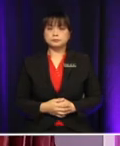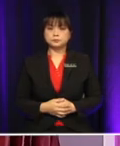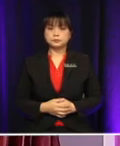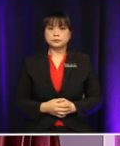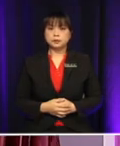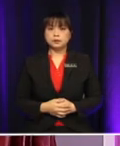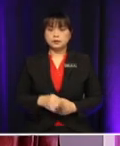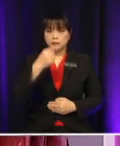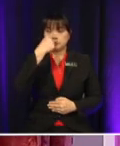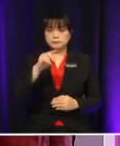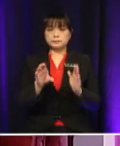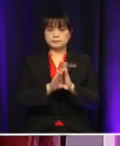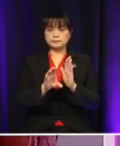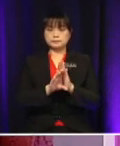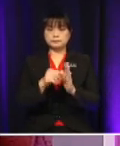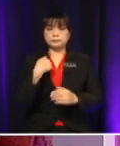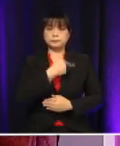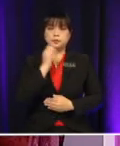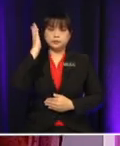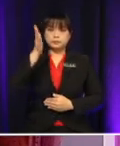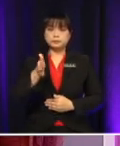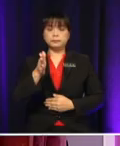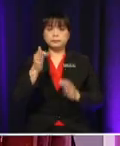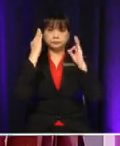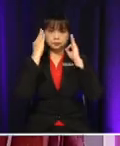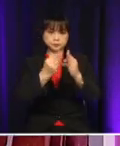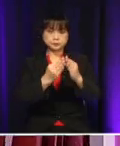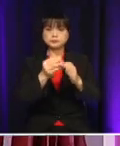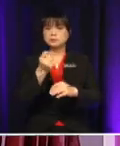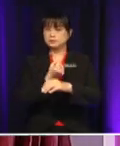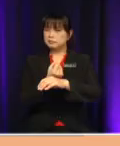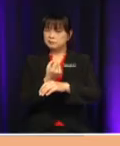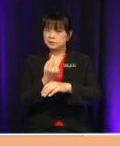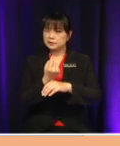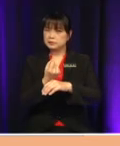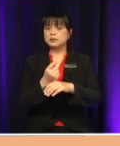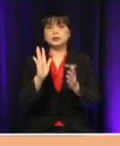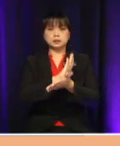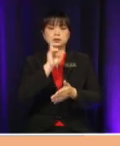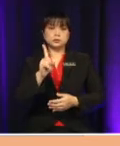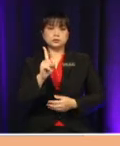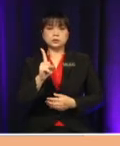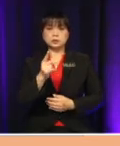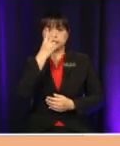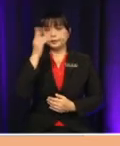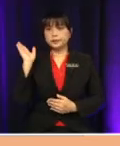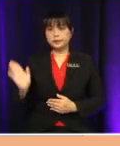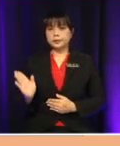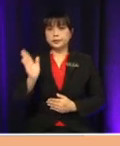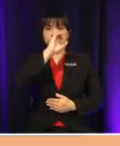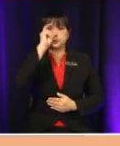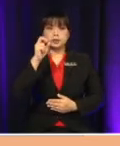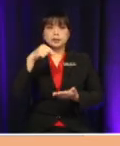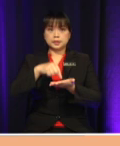untuk contoh hari ini kita akan fokus sedikit untuk Tipe 1 ya Oke ini adalah satu contoh di mana Soalnya dia mempunyai empat